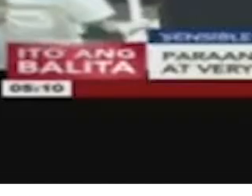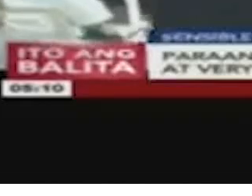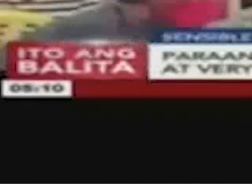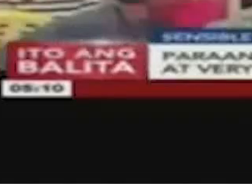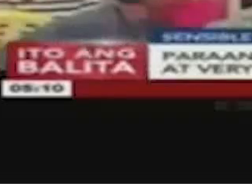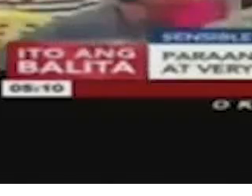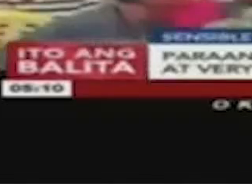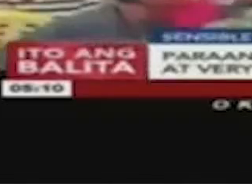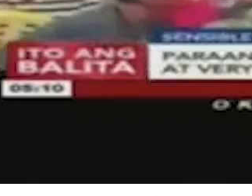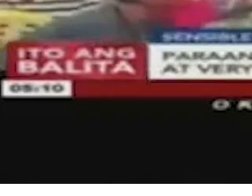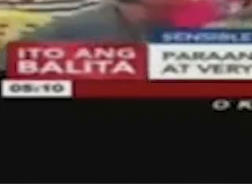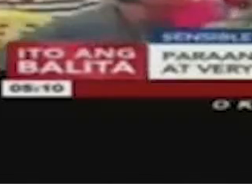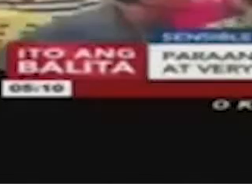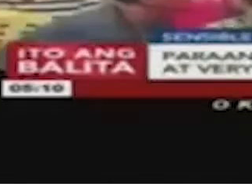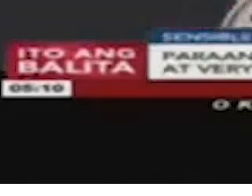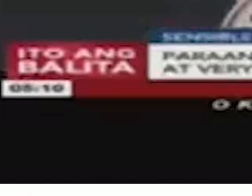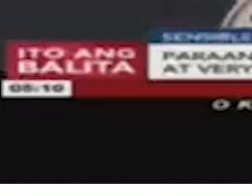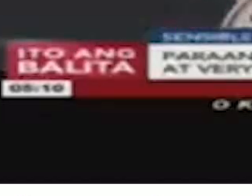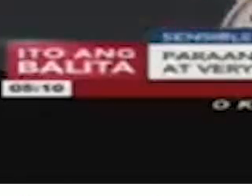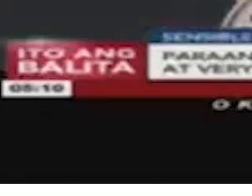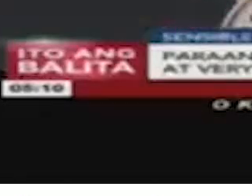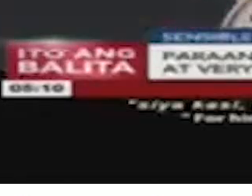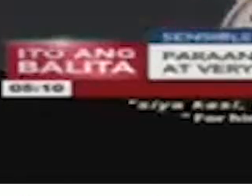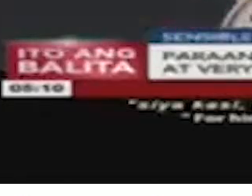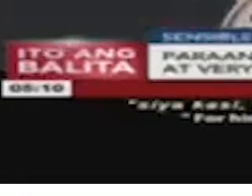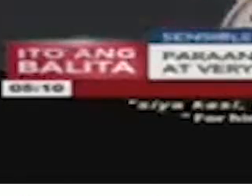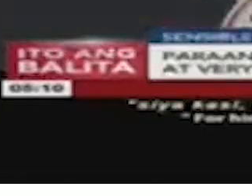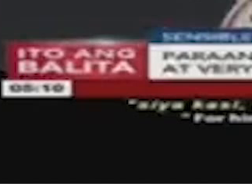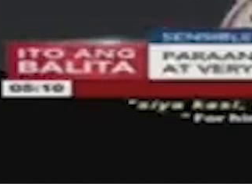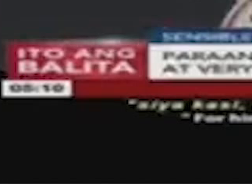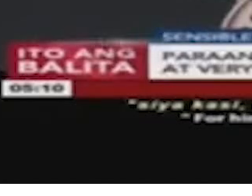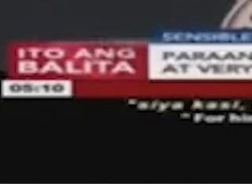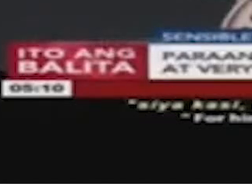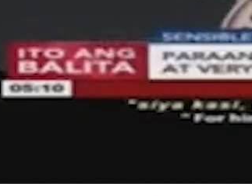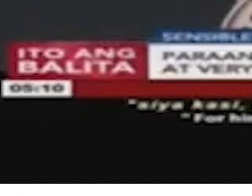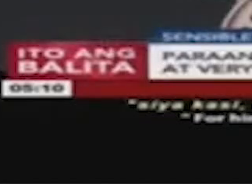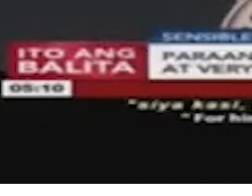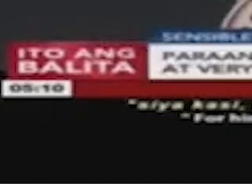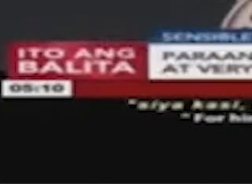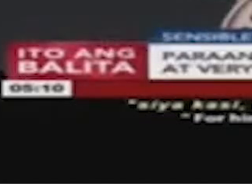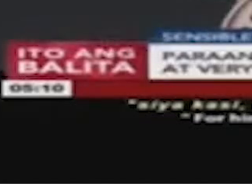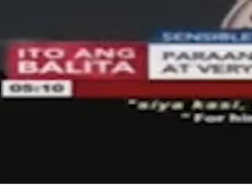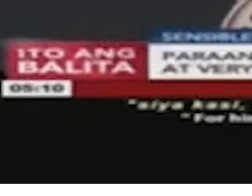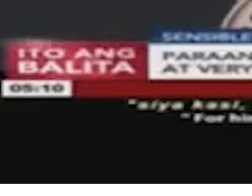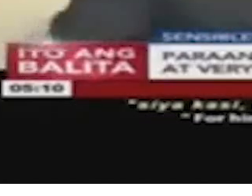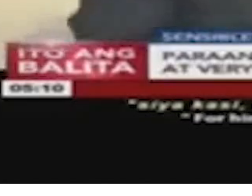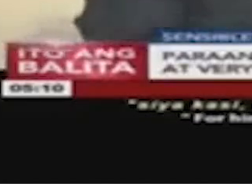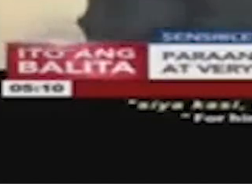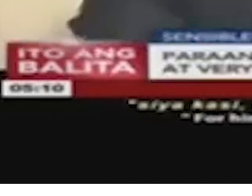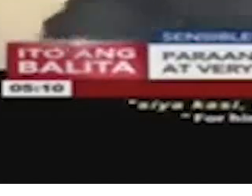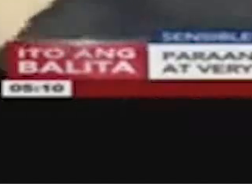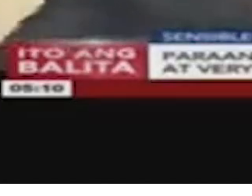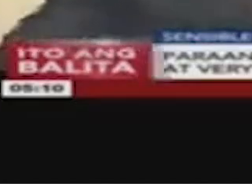o kalagayan nito sa lipunan. Siya kasi, lahat ng aspeto ng buhay nasa Biblia.